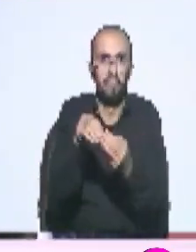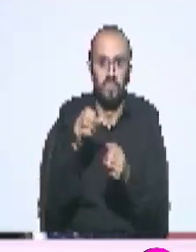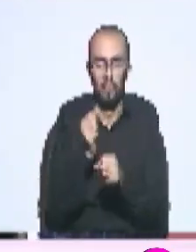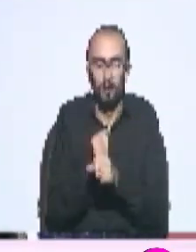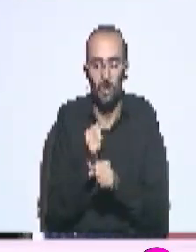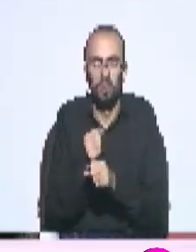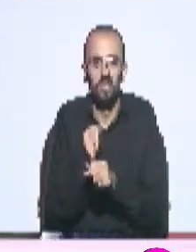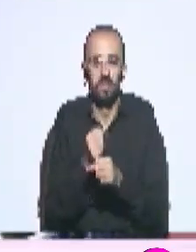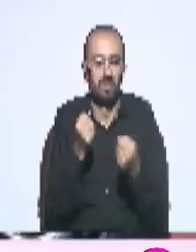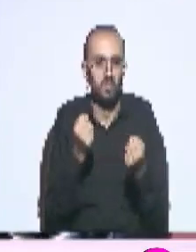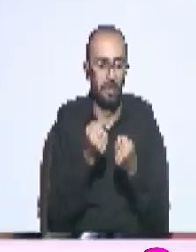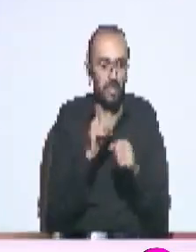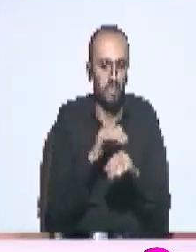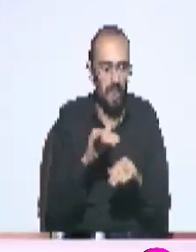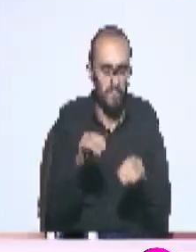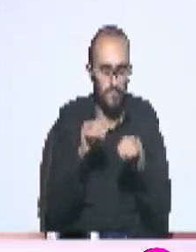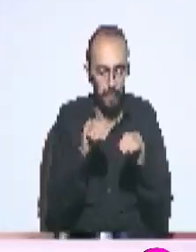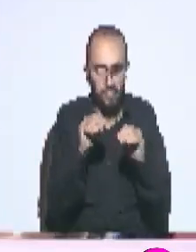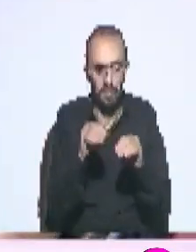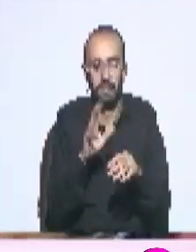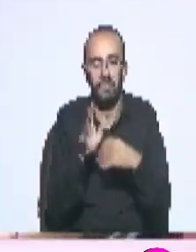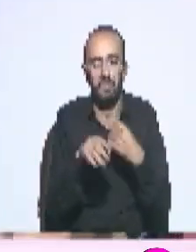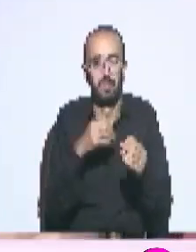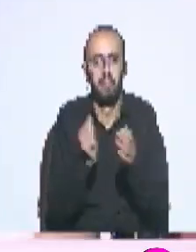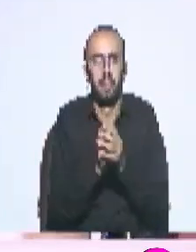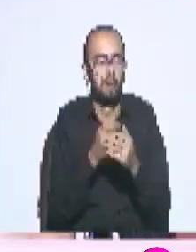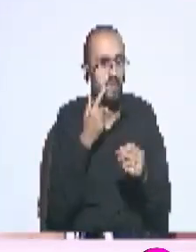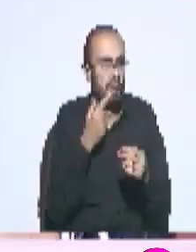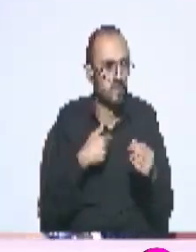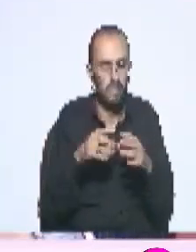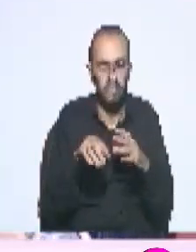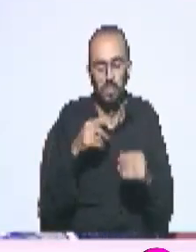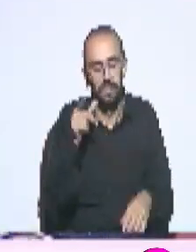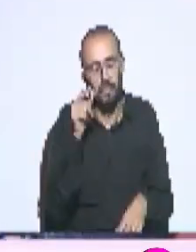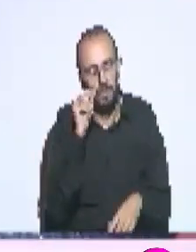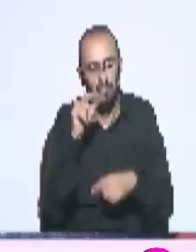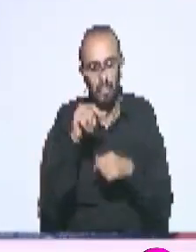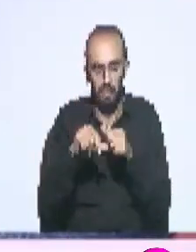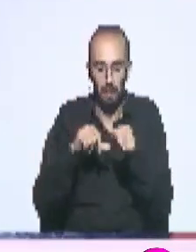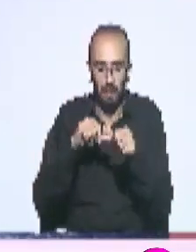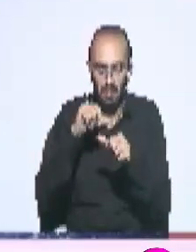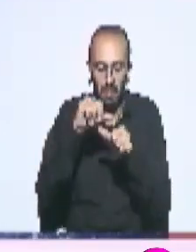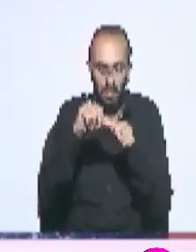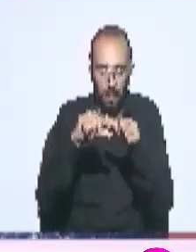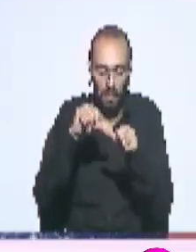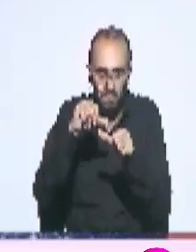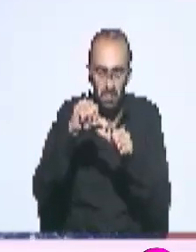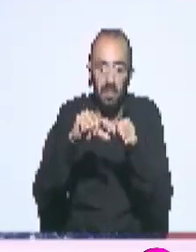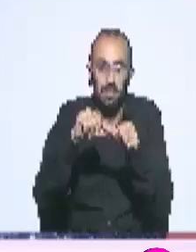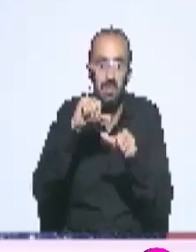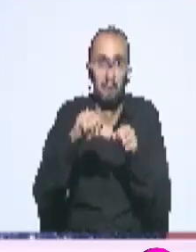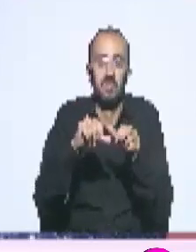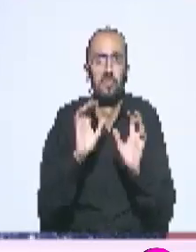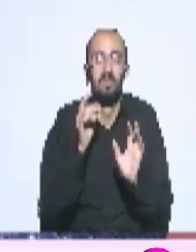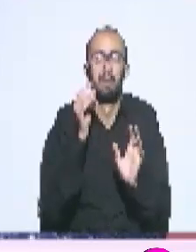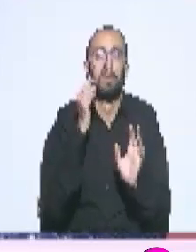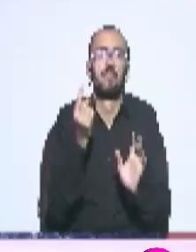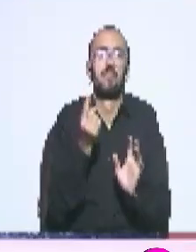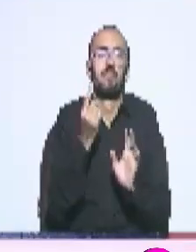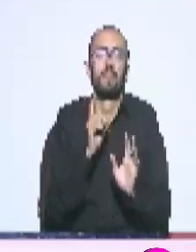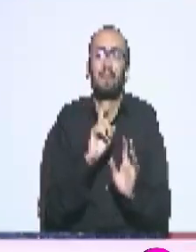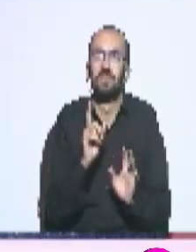لمرحله المذاكره مع الولاد لمرحله ان انا بشوف طلبات البيت لانم ويفضل دوت يتكرر دوامه بشكل